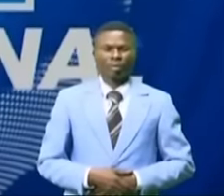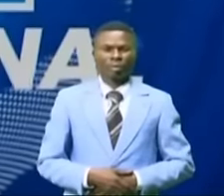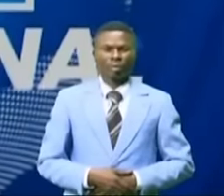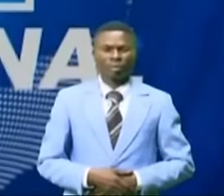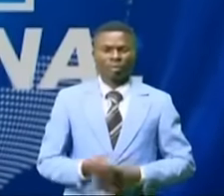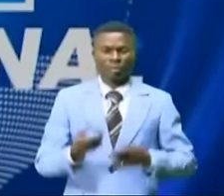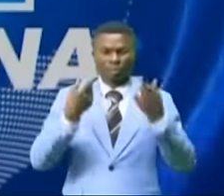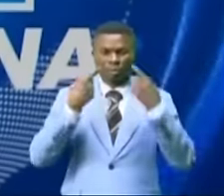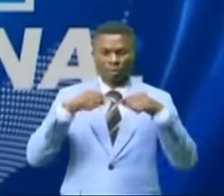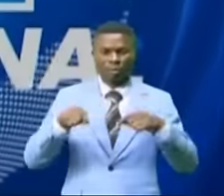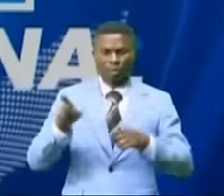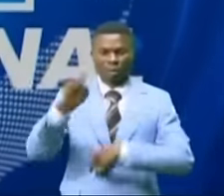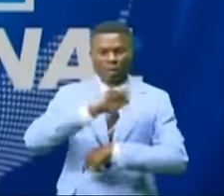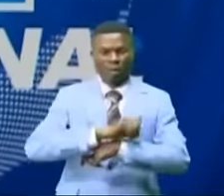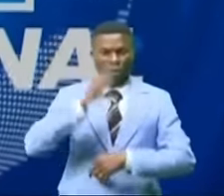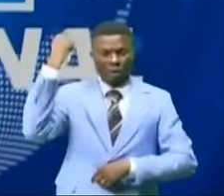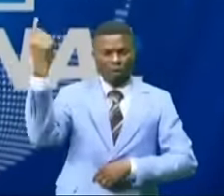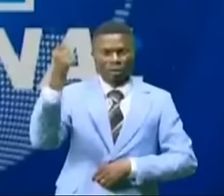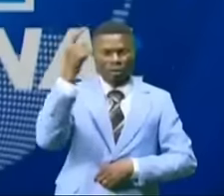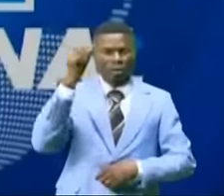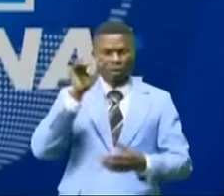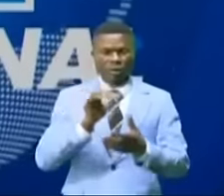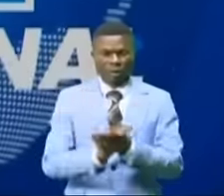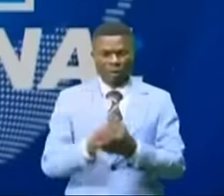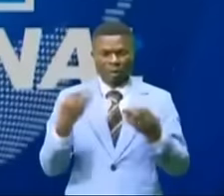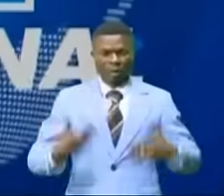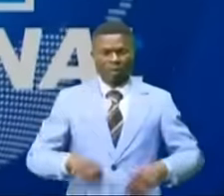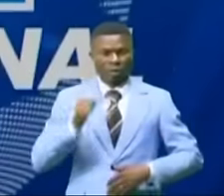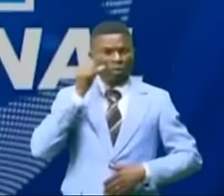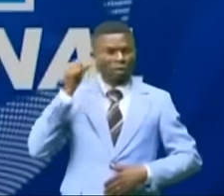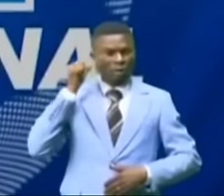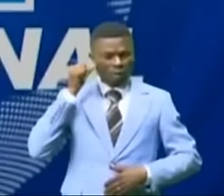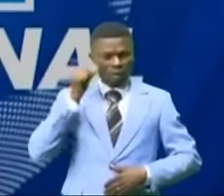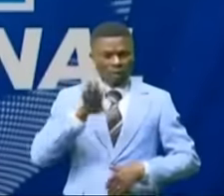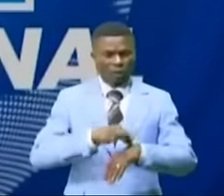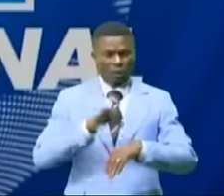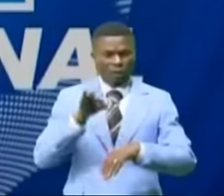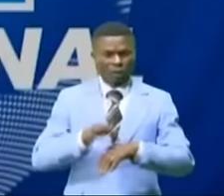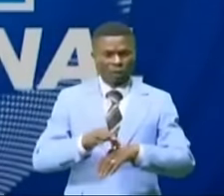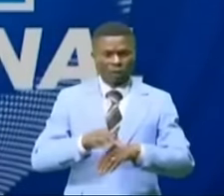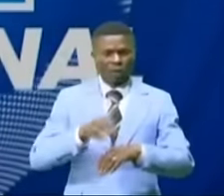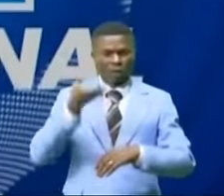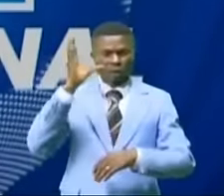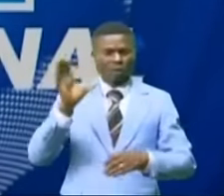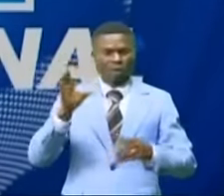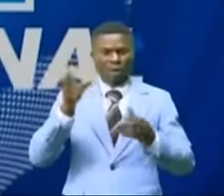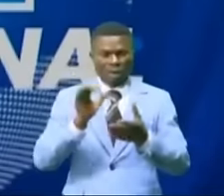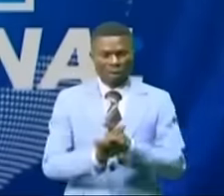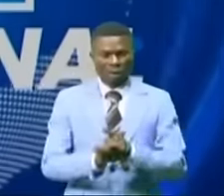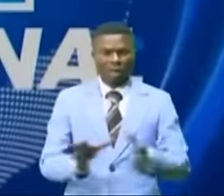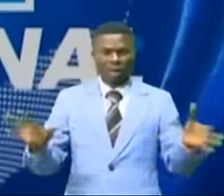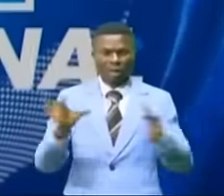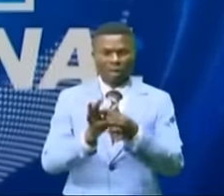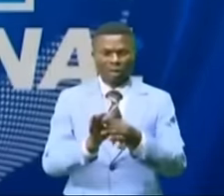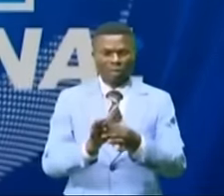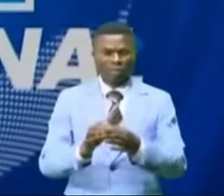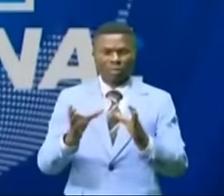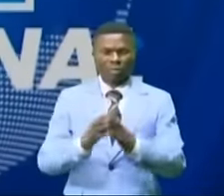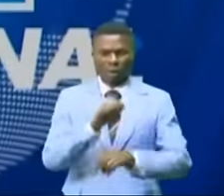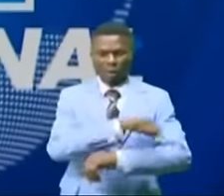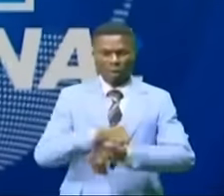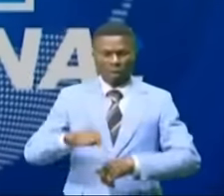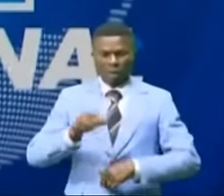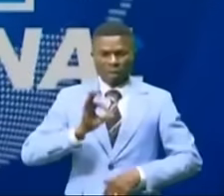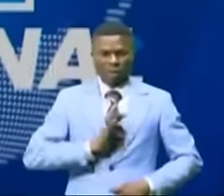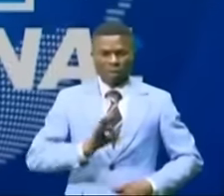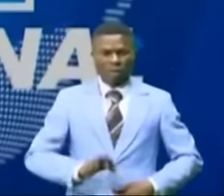Nous avions dit, la journée internationale de la femme célébrée hier était une belle occasion pour Village de la Femme, en collaboration avec le cabinet du